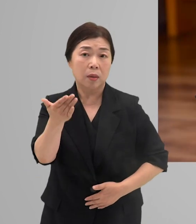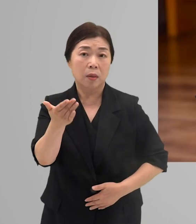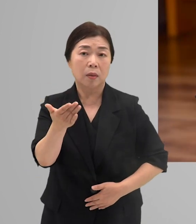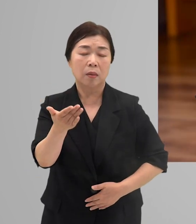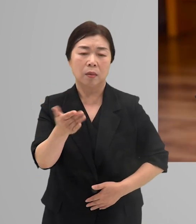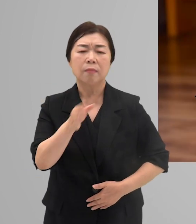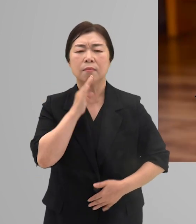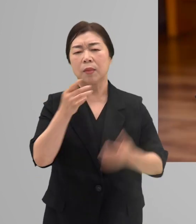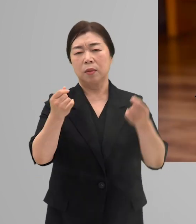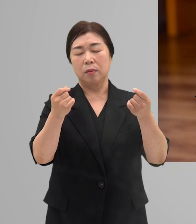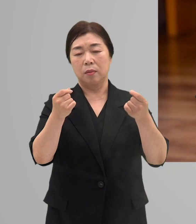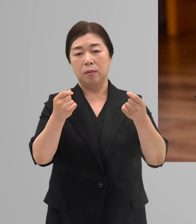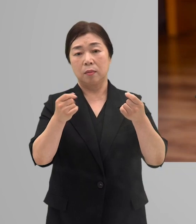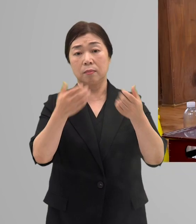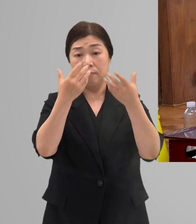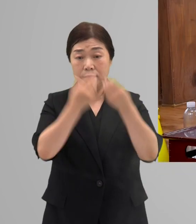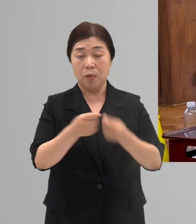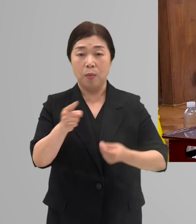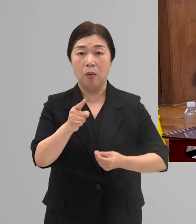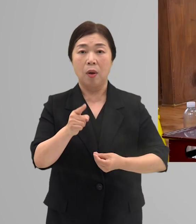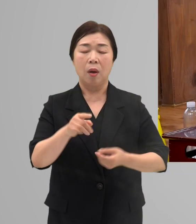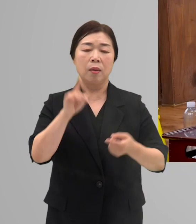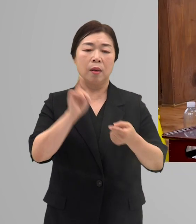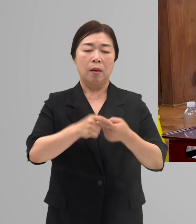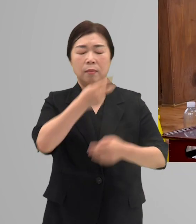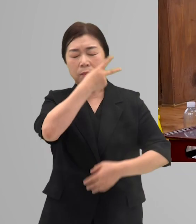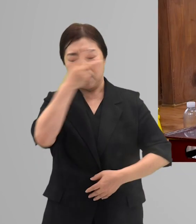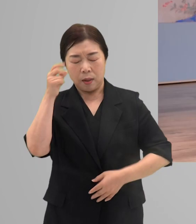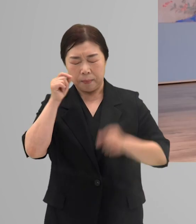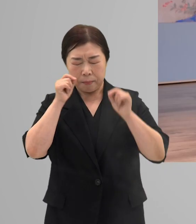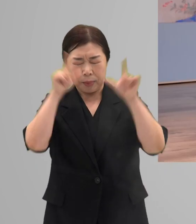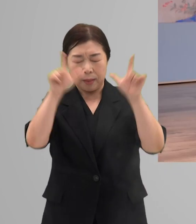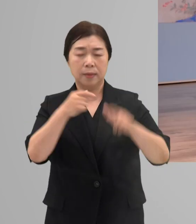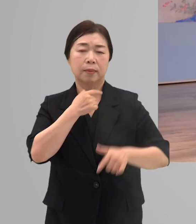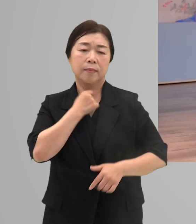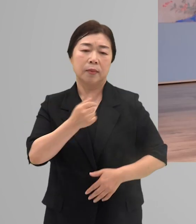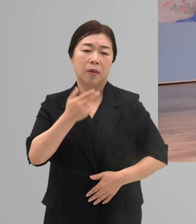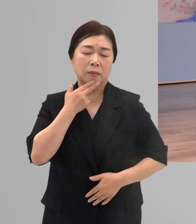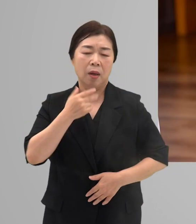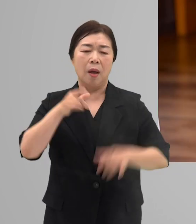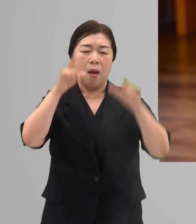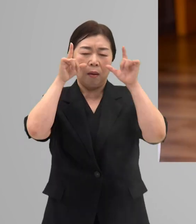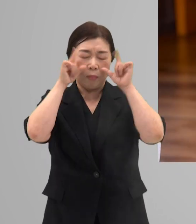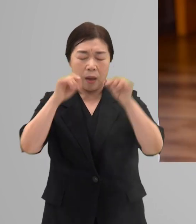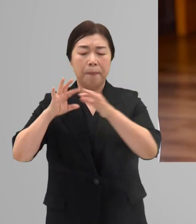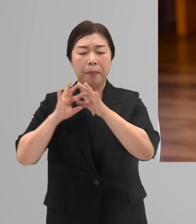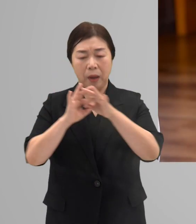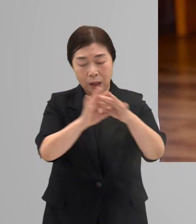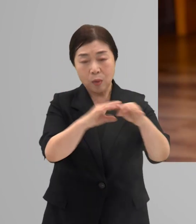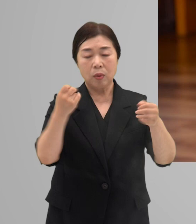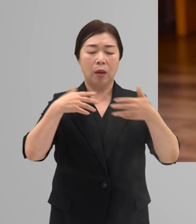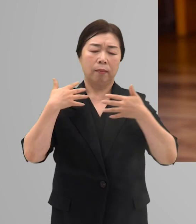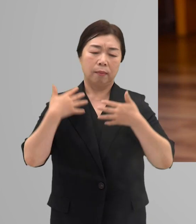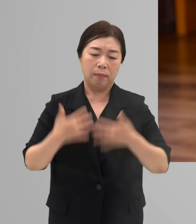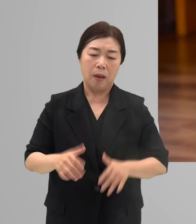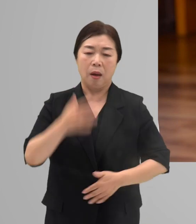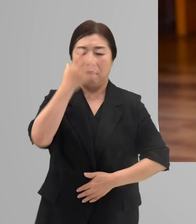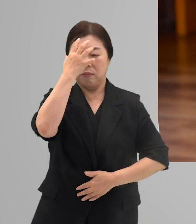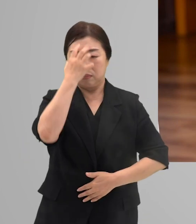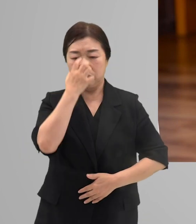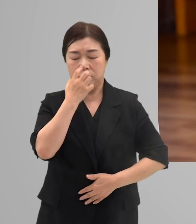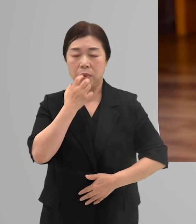표현하시는 경우가 더 많다고 하더라고요. 이대로 깨어나고 싶지 않다, 푹 잠들어 버리고 싶다, 무기력하시거나